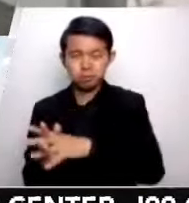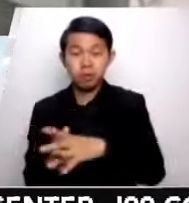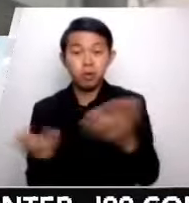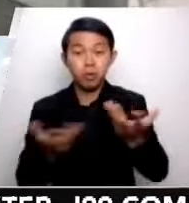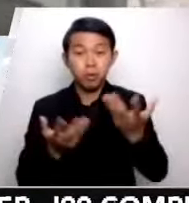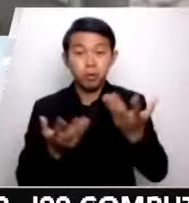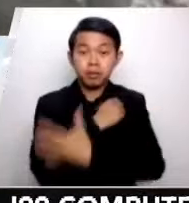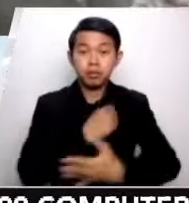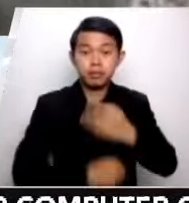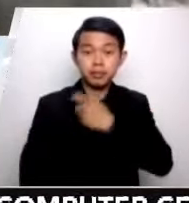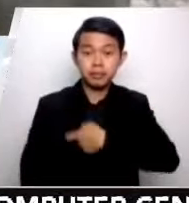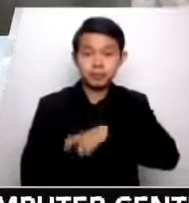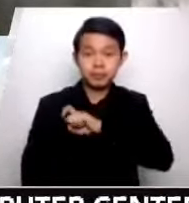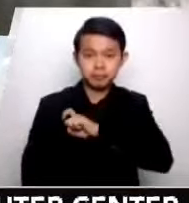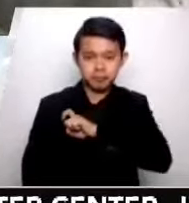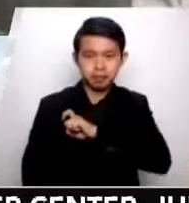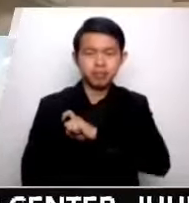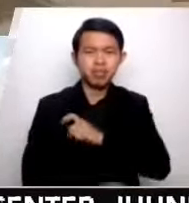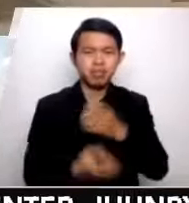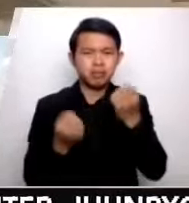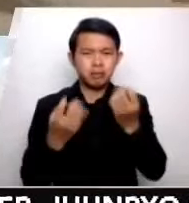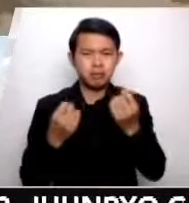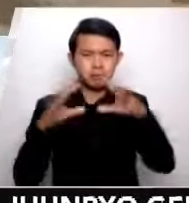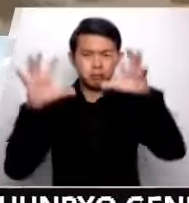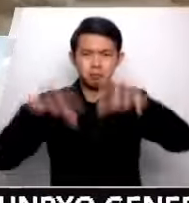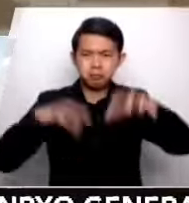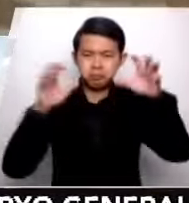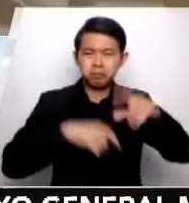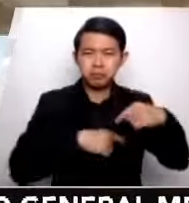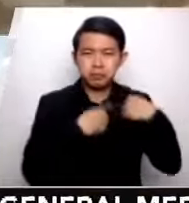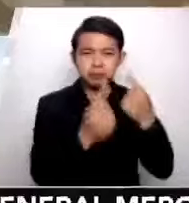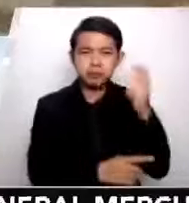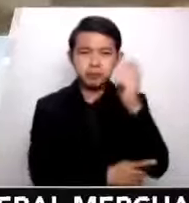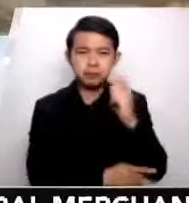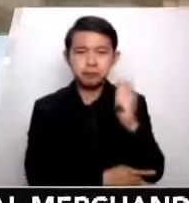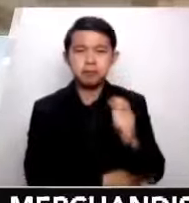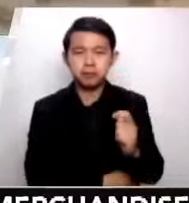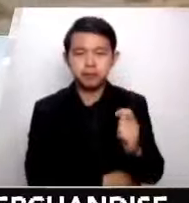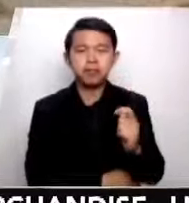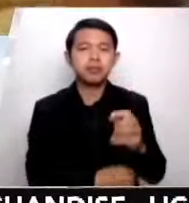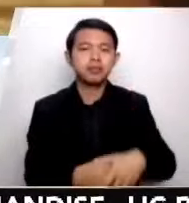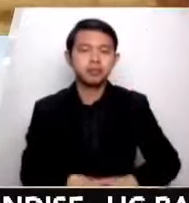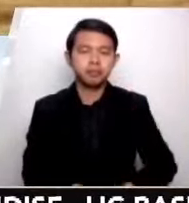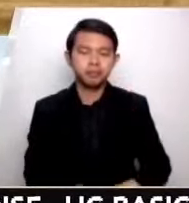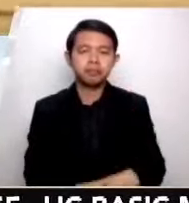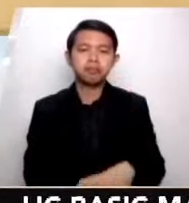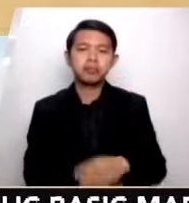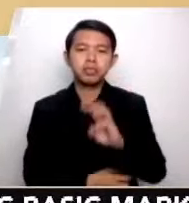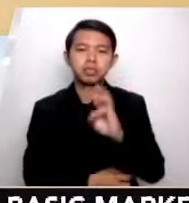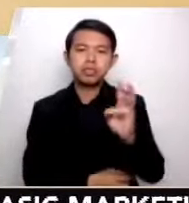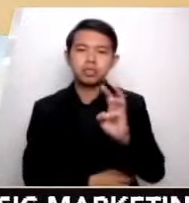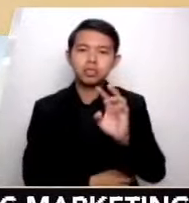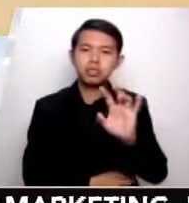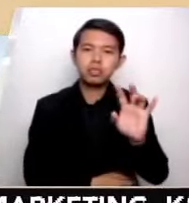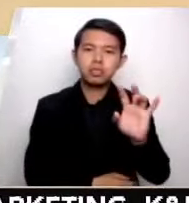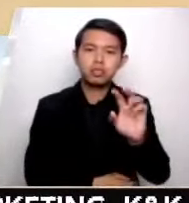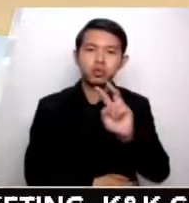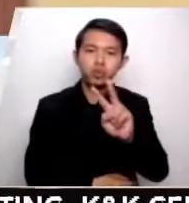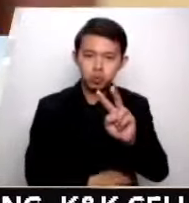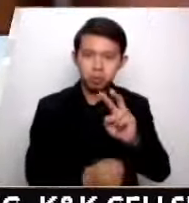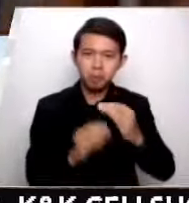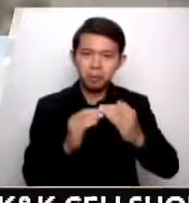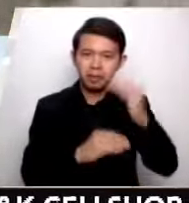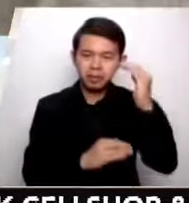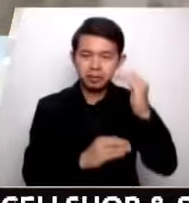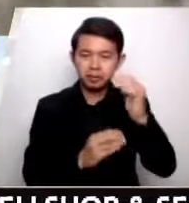ulan sa Eastern Spain mula noong Martes. Di bababa sa 62 ang nasawi sa pagbahang pinakamapaminsala